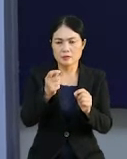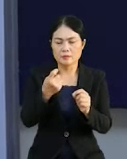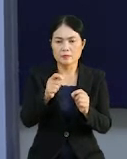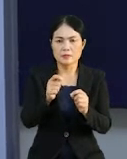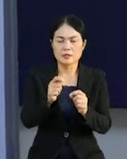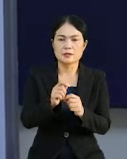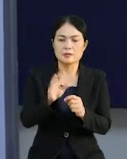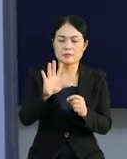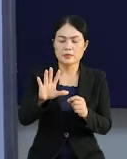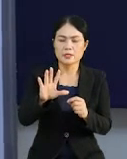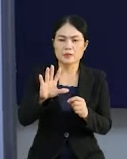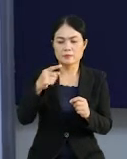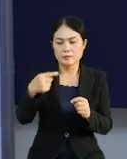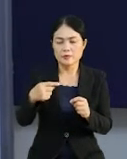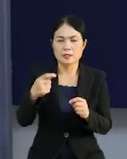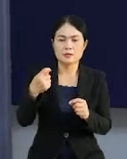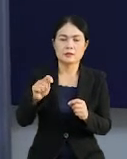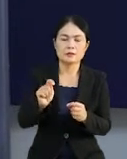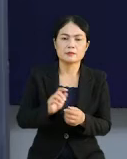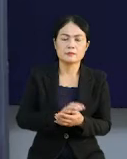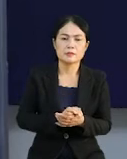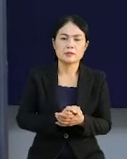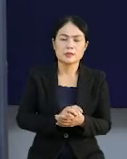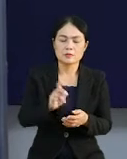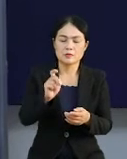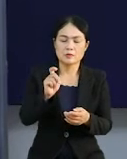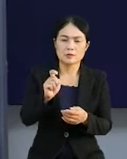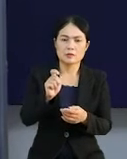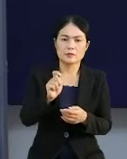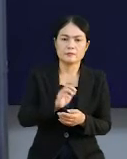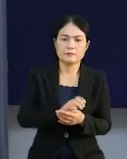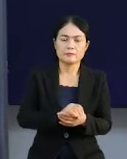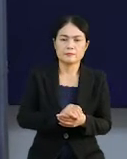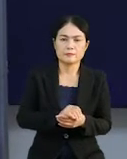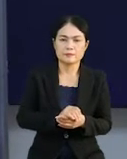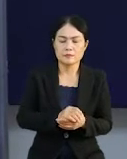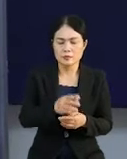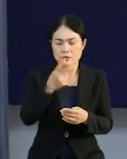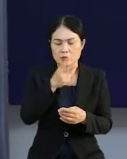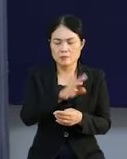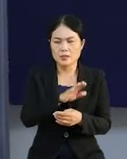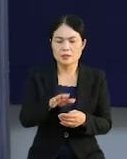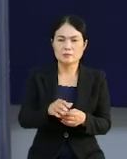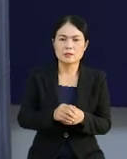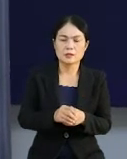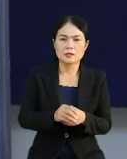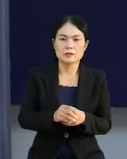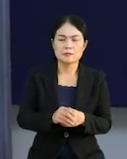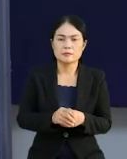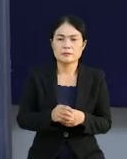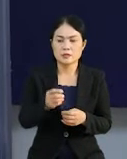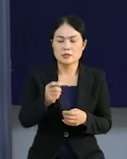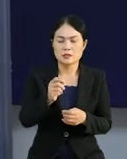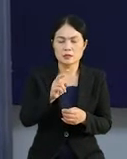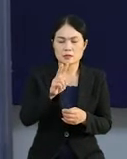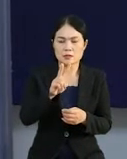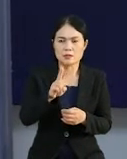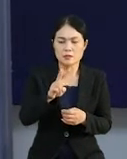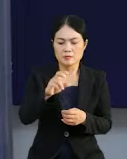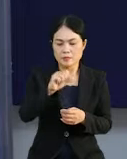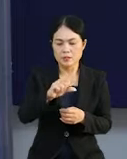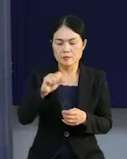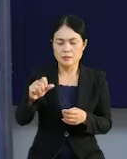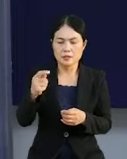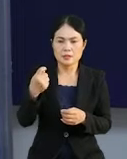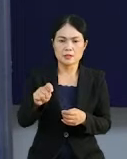5000 riel chừng này rụp khó còn khơi hái cứ gọi prạ 20000 riel